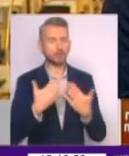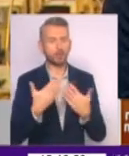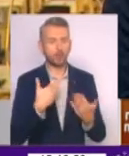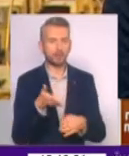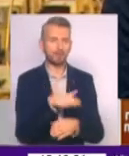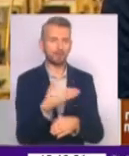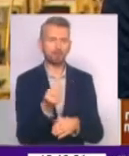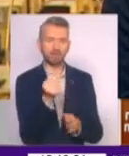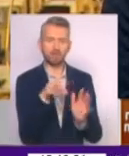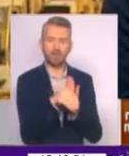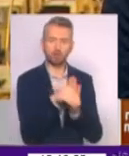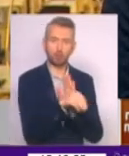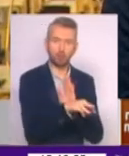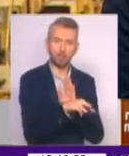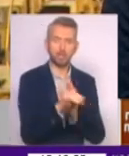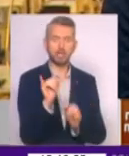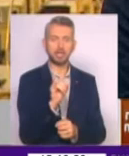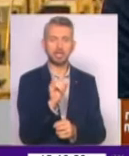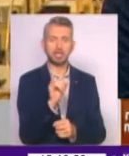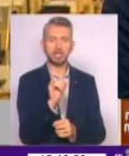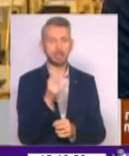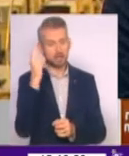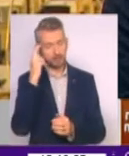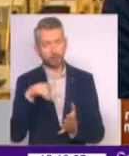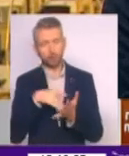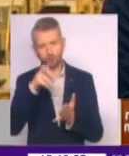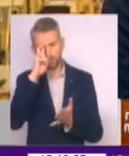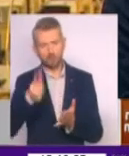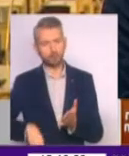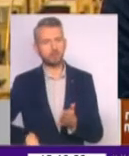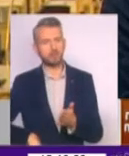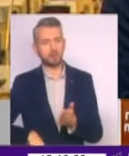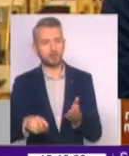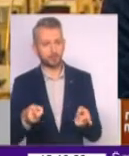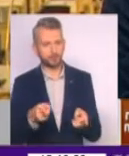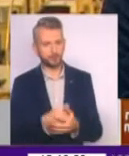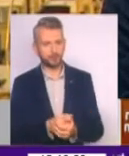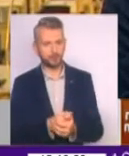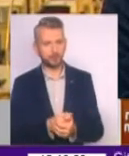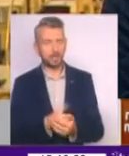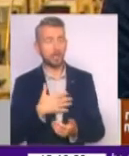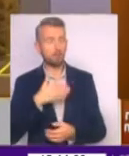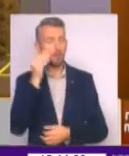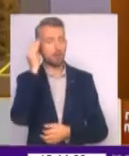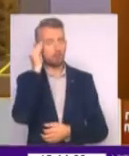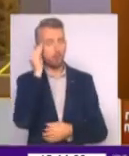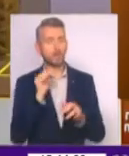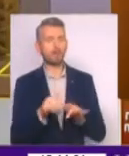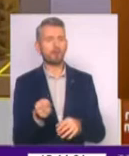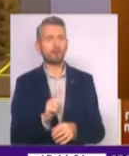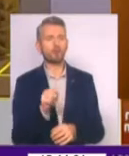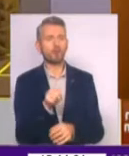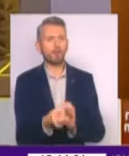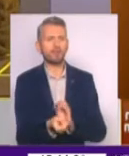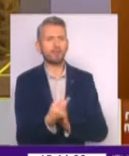між інвестором і Київською міською державною адміністрацією. Так. На мій погляд, справа в тому, що там